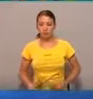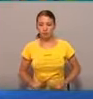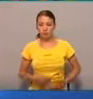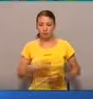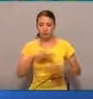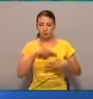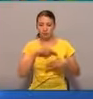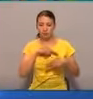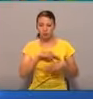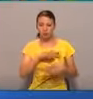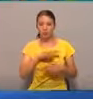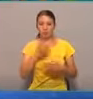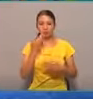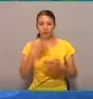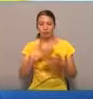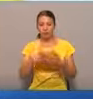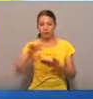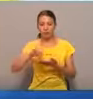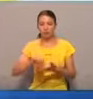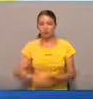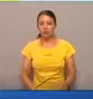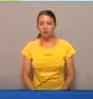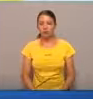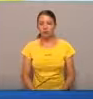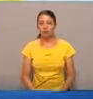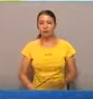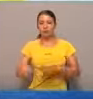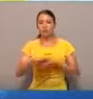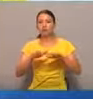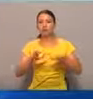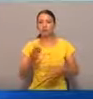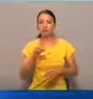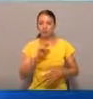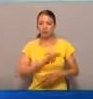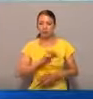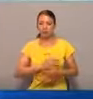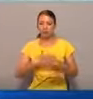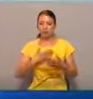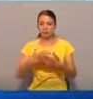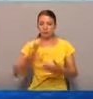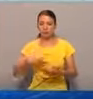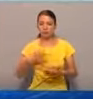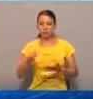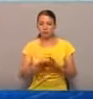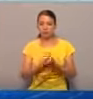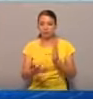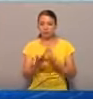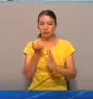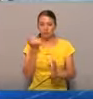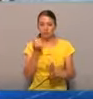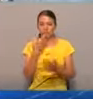еңбектерін ерінбей аянбай төгіп жатыр. Мұнда орналасқан штаб жұмысында да тыным жоқ. Олар тұрғындардан құжаттар қабылдау